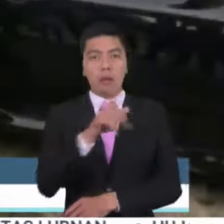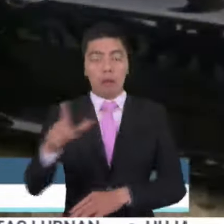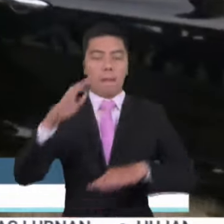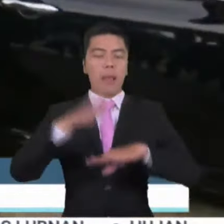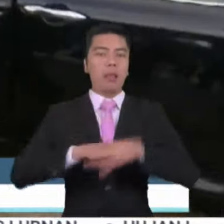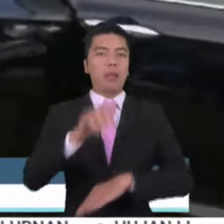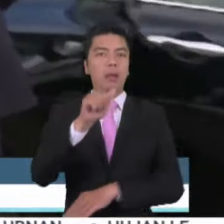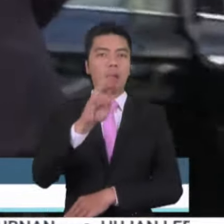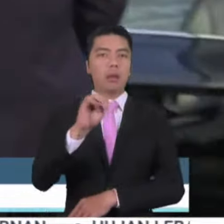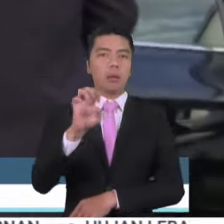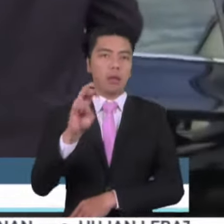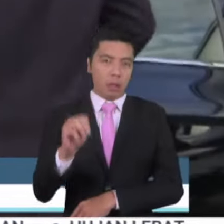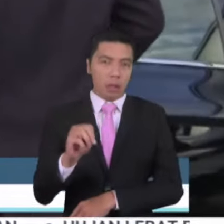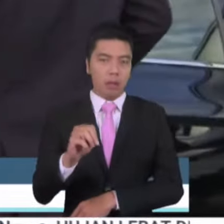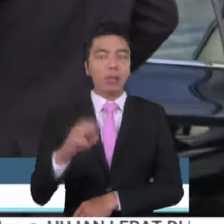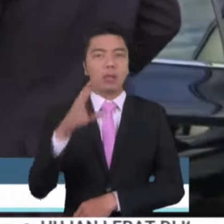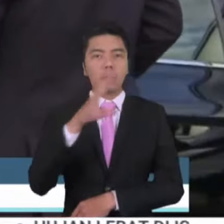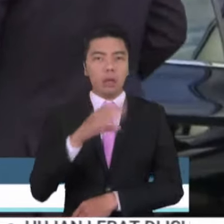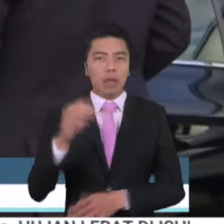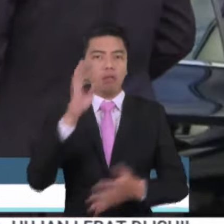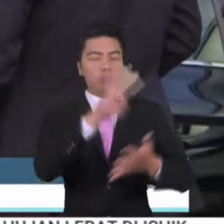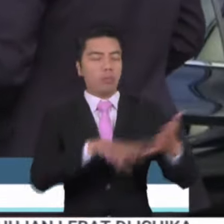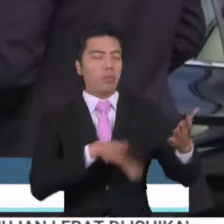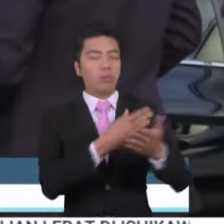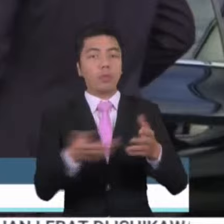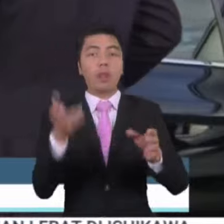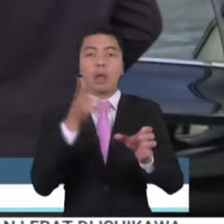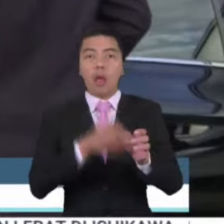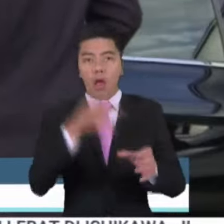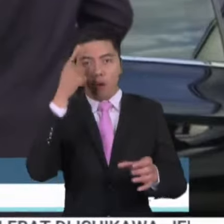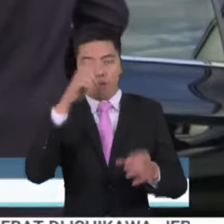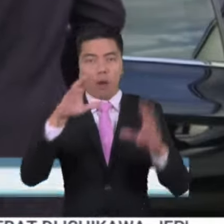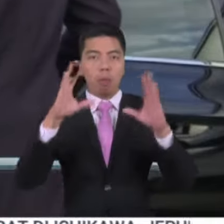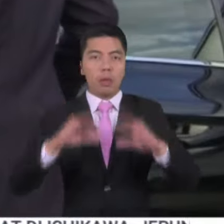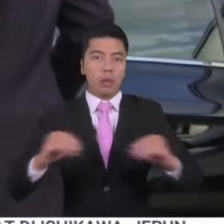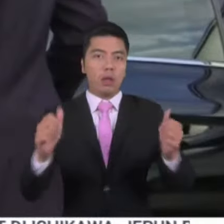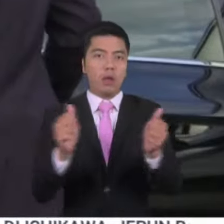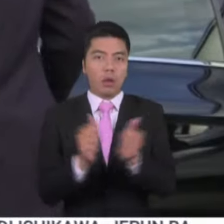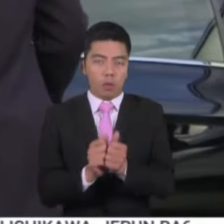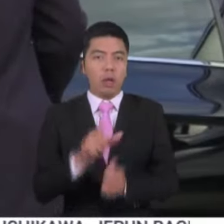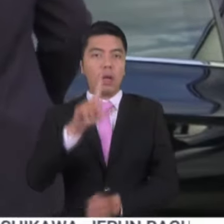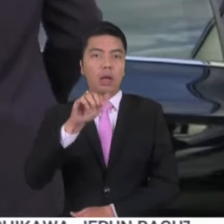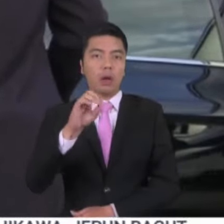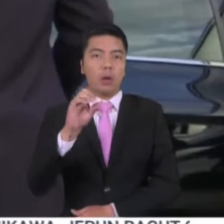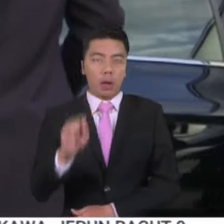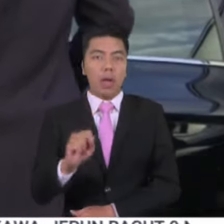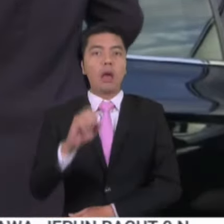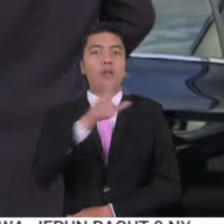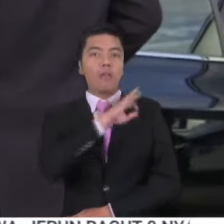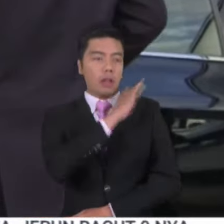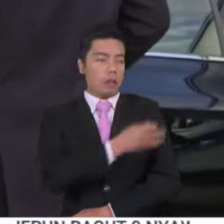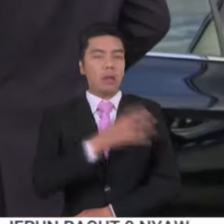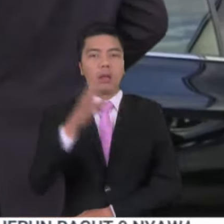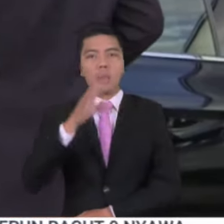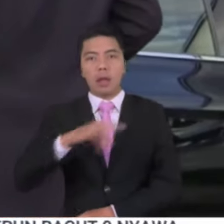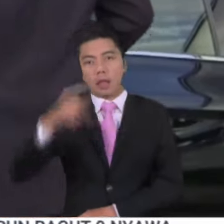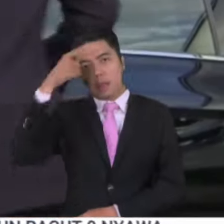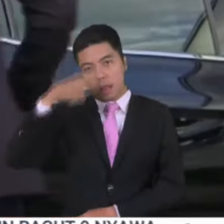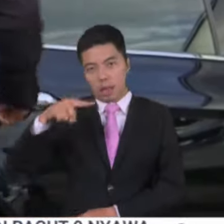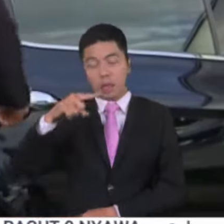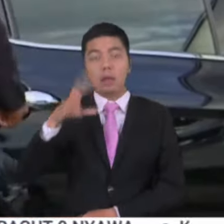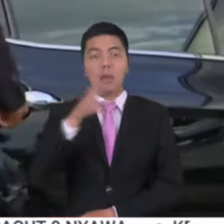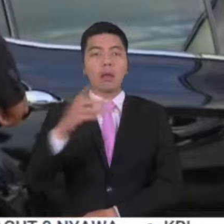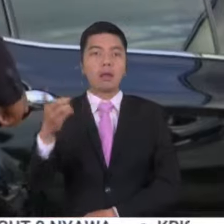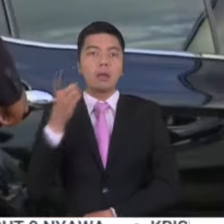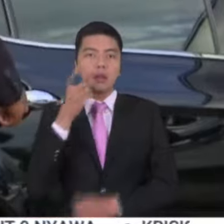AMEM. Datuk Seri Fadila juga dijadual menyertai mesyuarat dua hala dengan Laos, Filipina dan Thailand. Diikuti jamuan makan malam